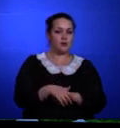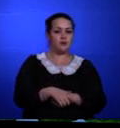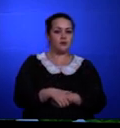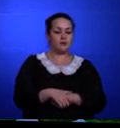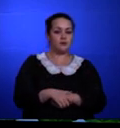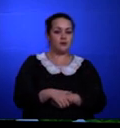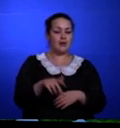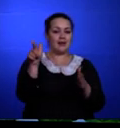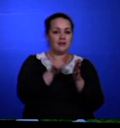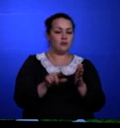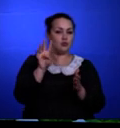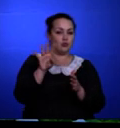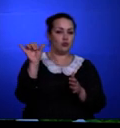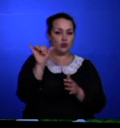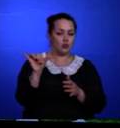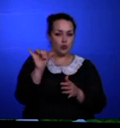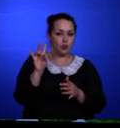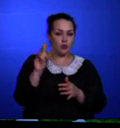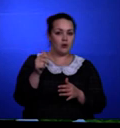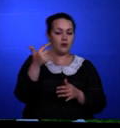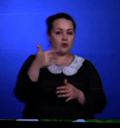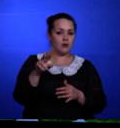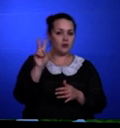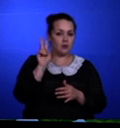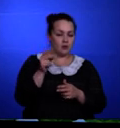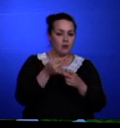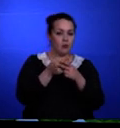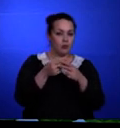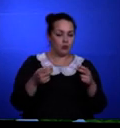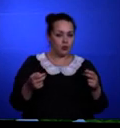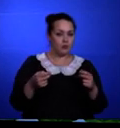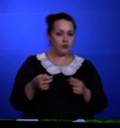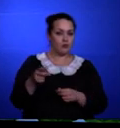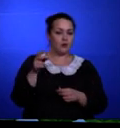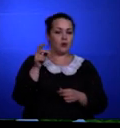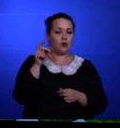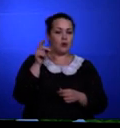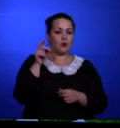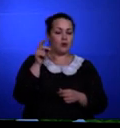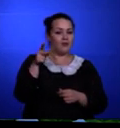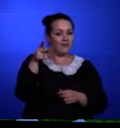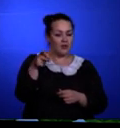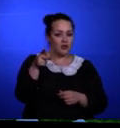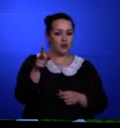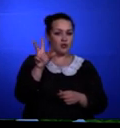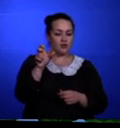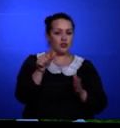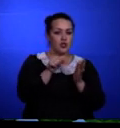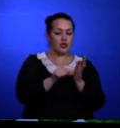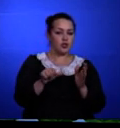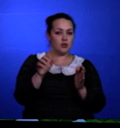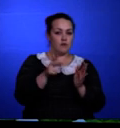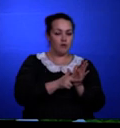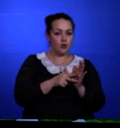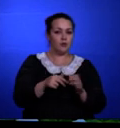574 умножить на 32 у вас получается 2368 а теперь